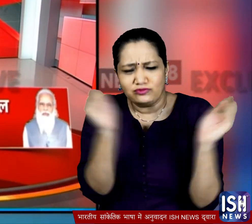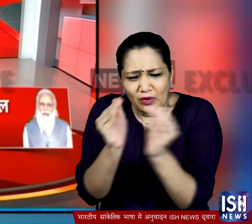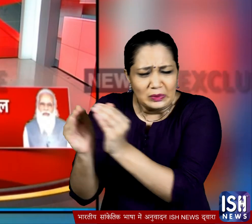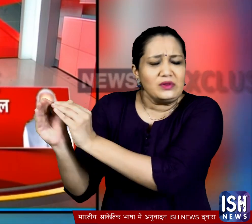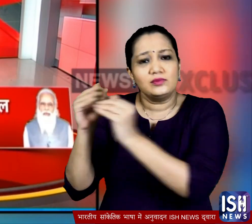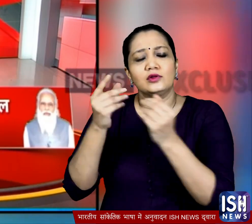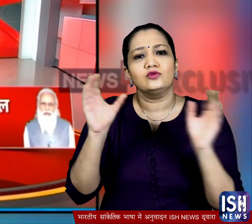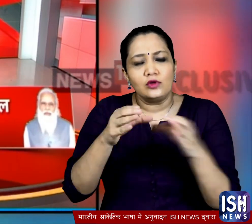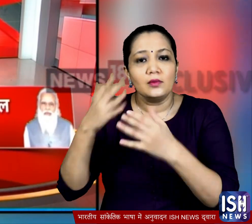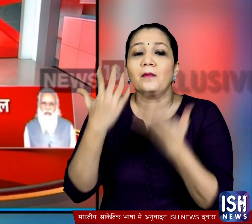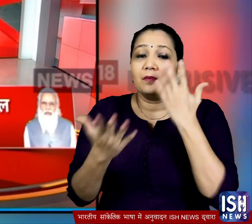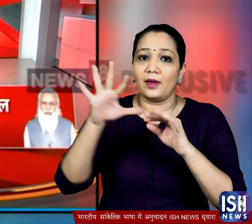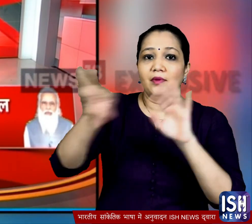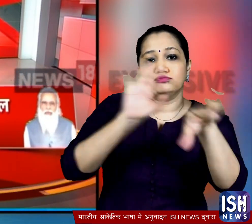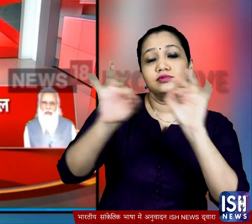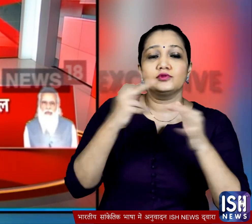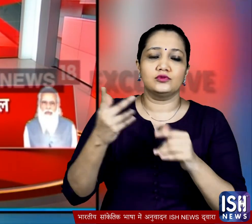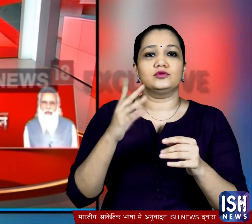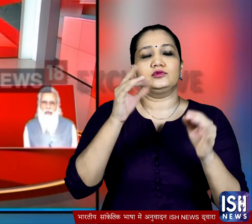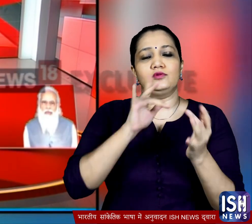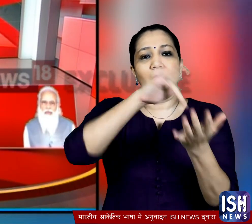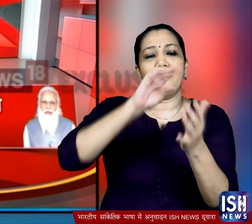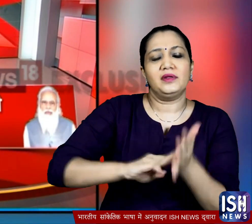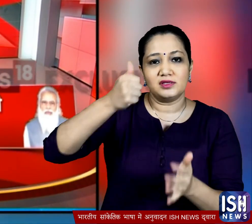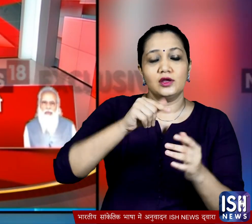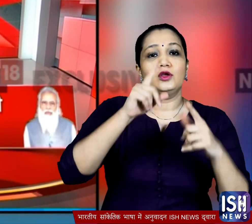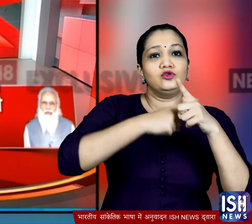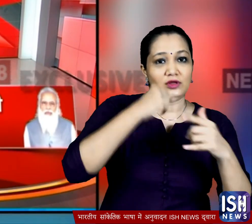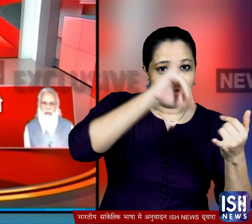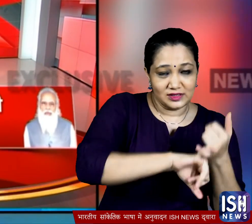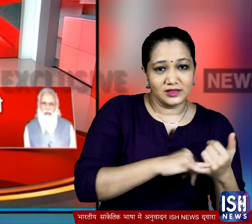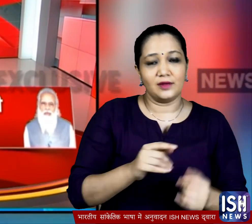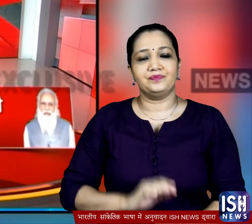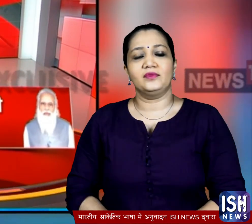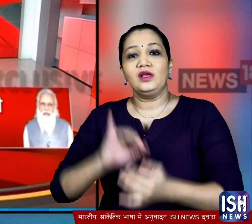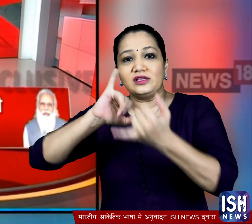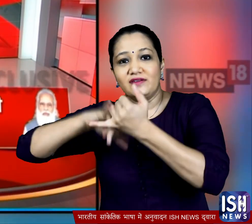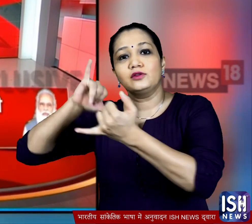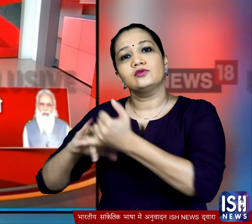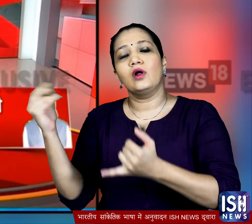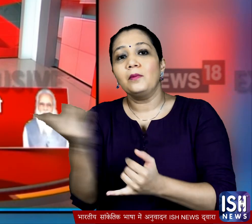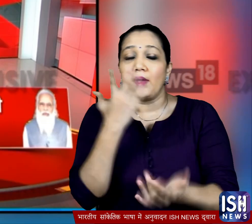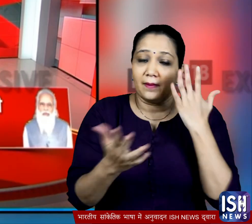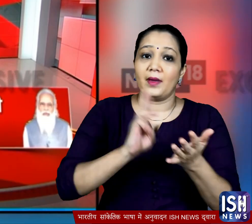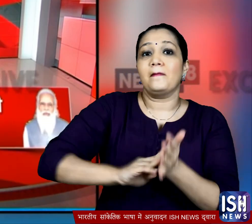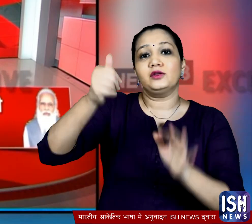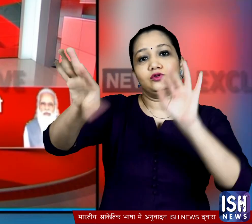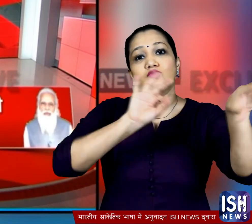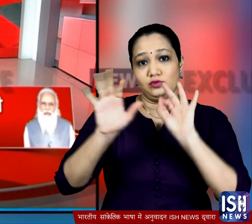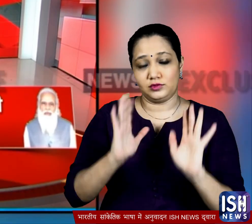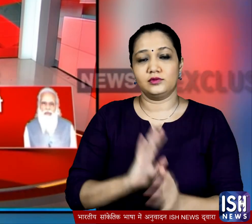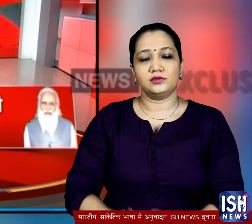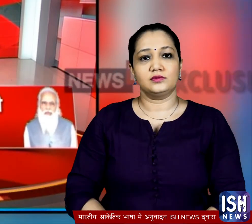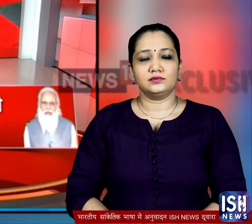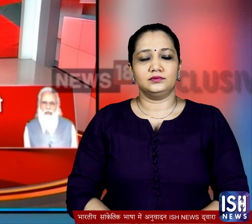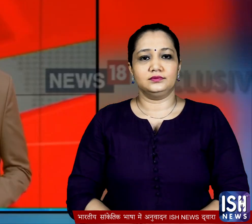पार्टियों के सांसद भी कैबिनेट में जगह पा सकते हैं। वहीं ज्योतिरादित्य सिंधिया और सर्बानंद सोनोवाल को भी कैबिनेट में जगह मिल सकती है।